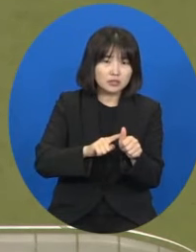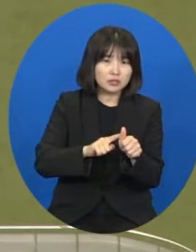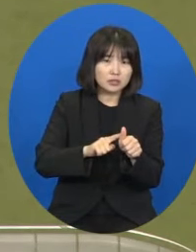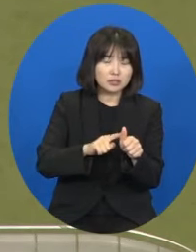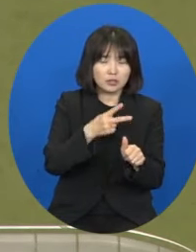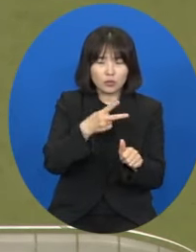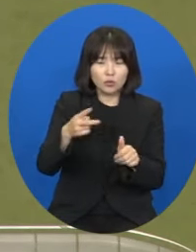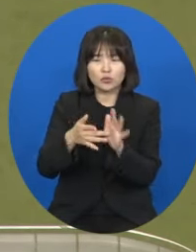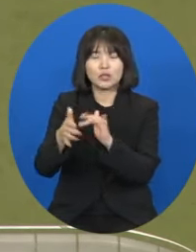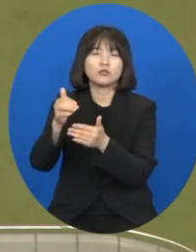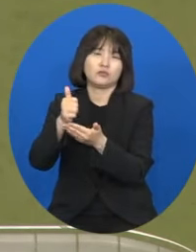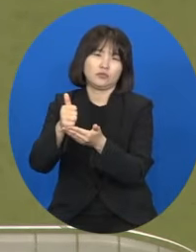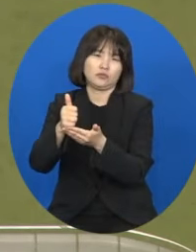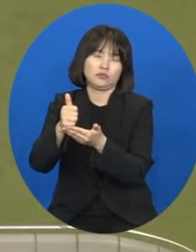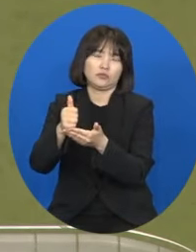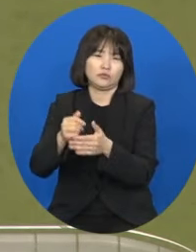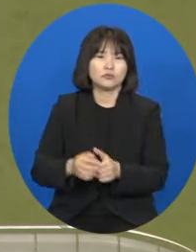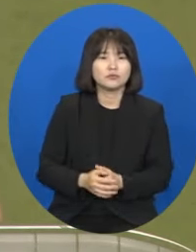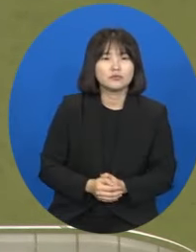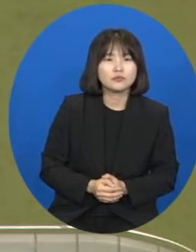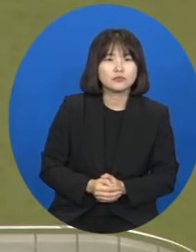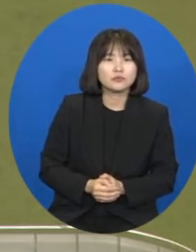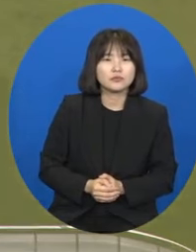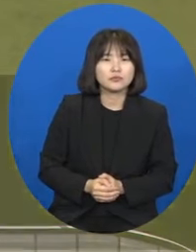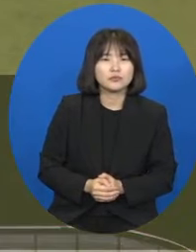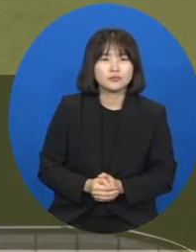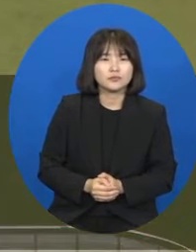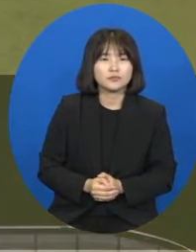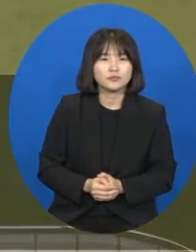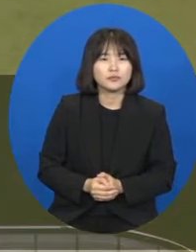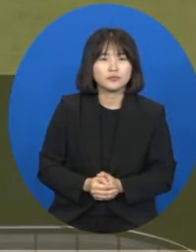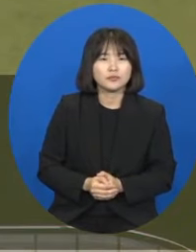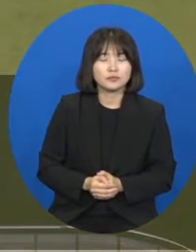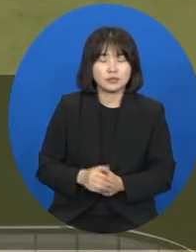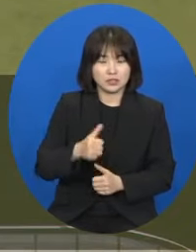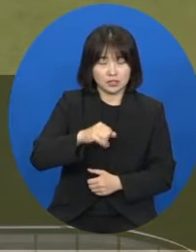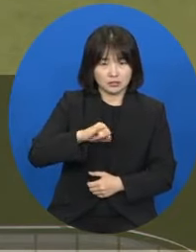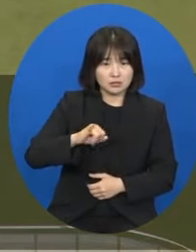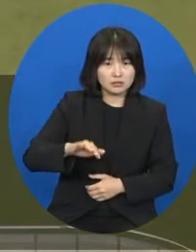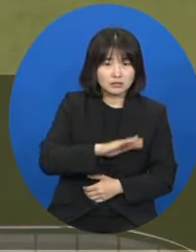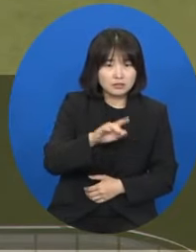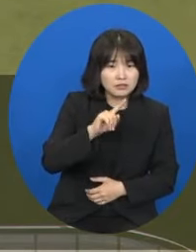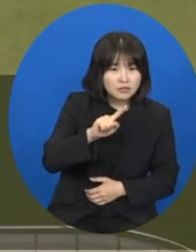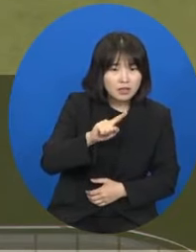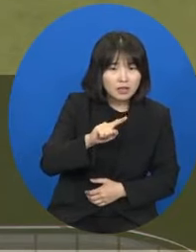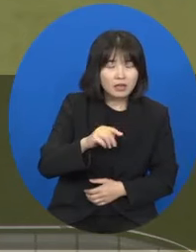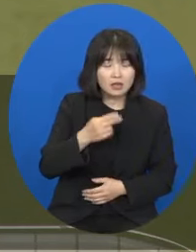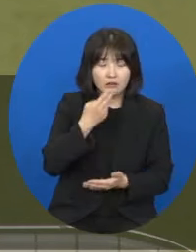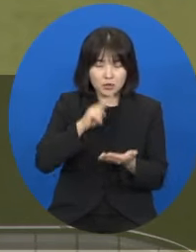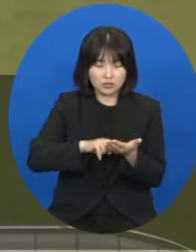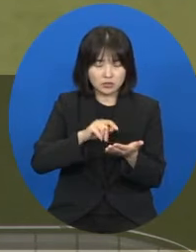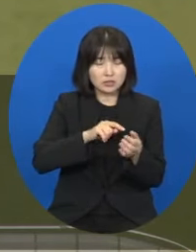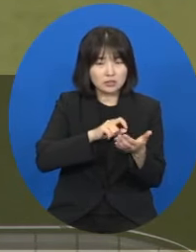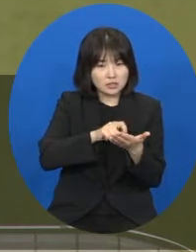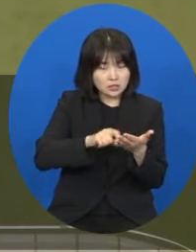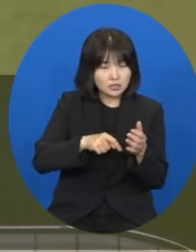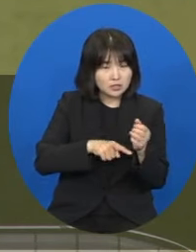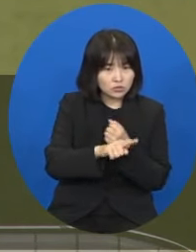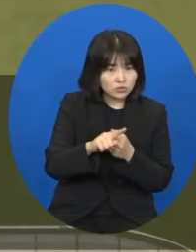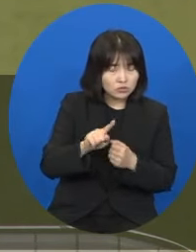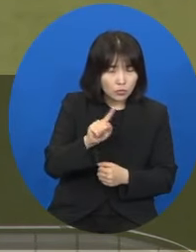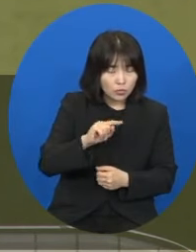가리킵니다. 요한일서 2장에 그런 말씀이 나와요. 자녀들아, 내가 이 편지를 너에게 쓰는 것은 너희로 죄를 범하지 않게